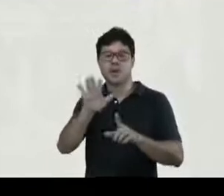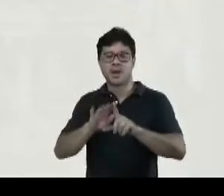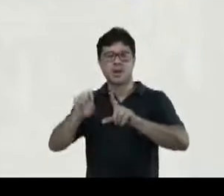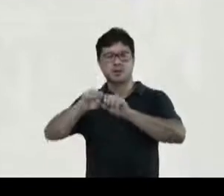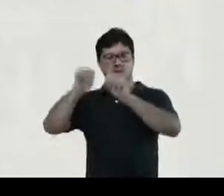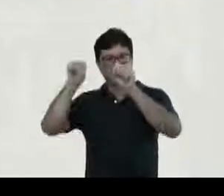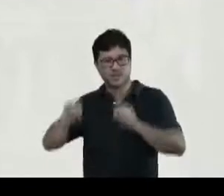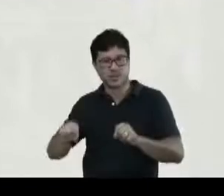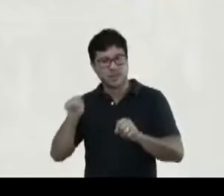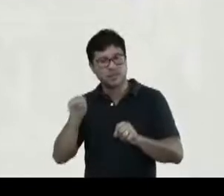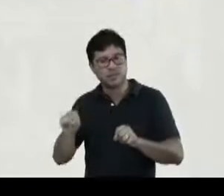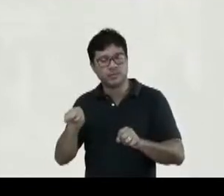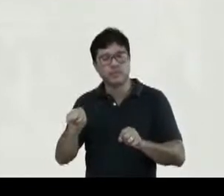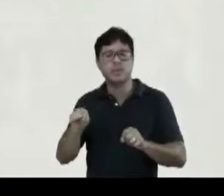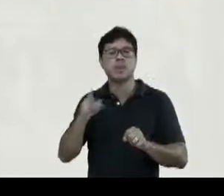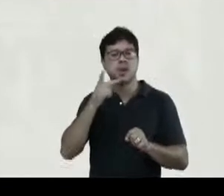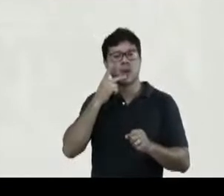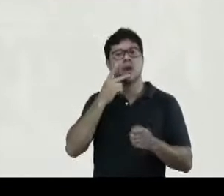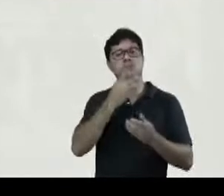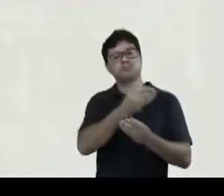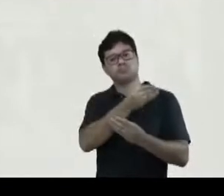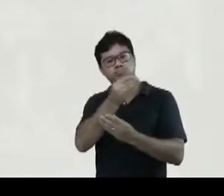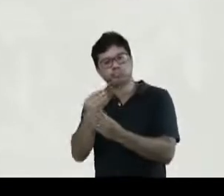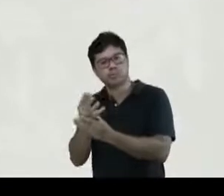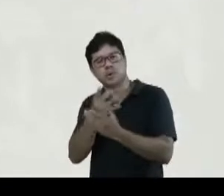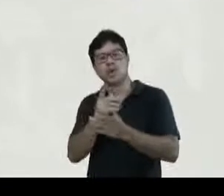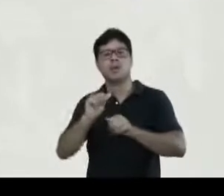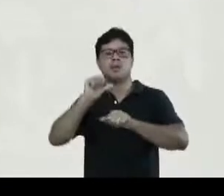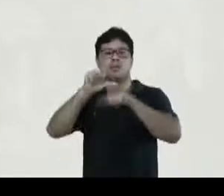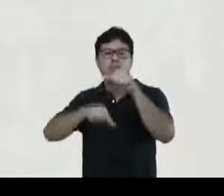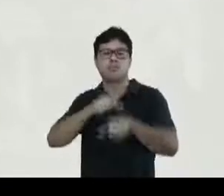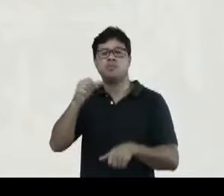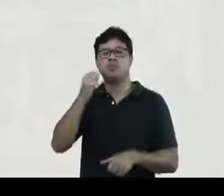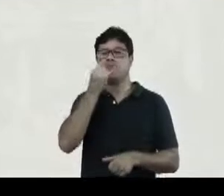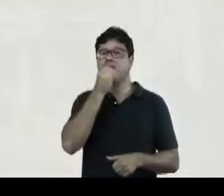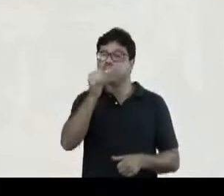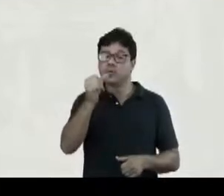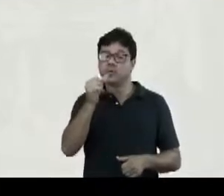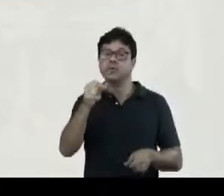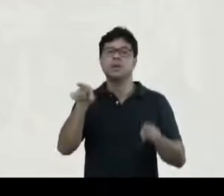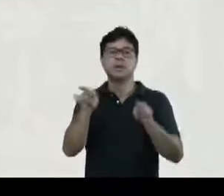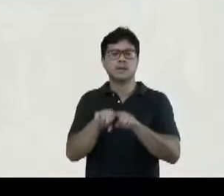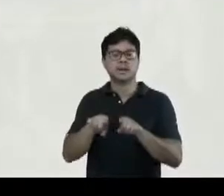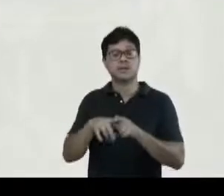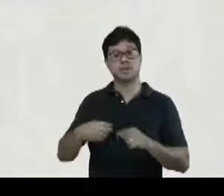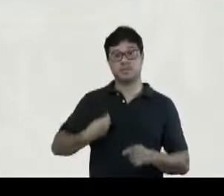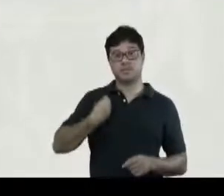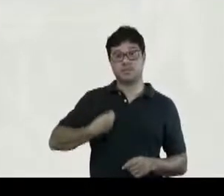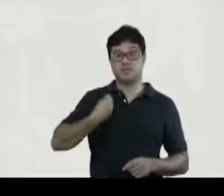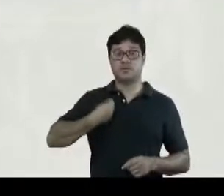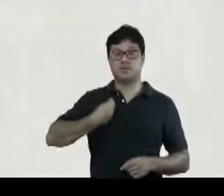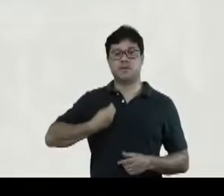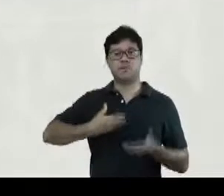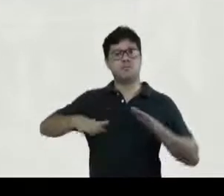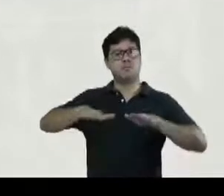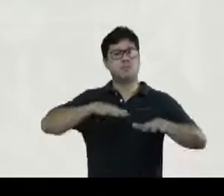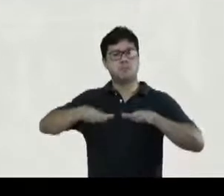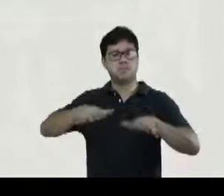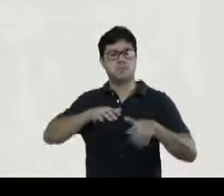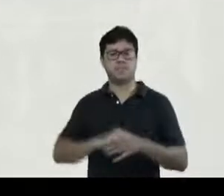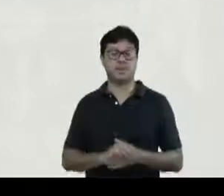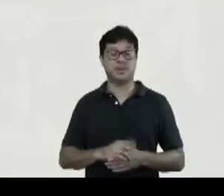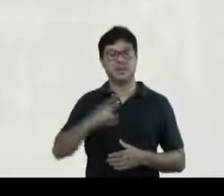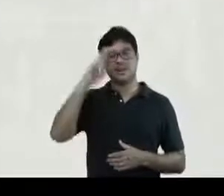Weise erweiterbar, aktualisierbar, lebendig. Erinnern Sie sich noch daran, wie schwer es war,